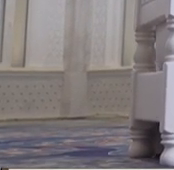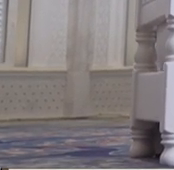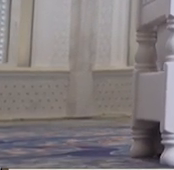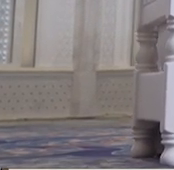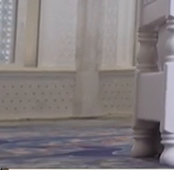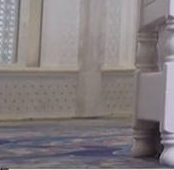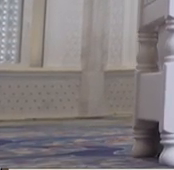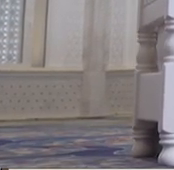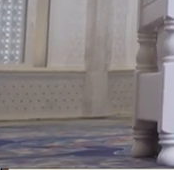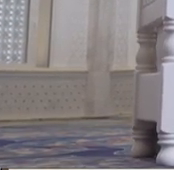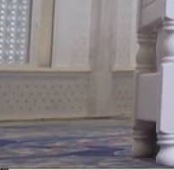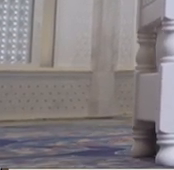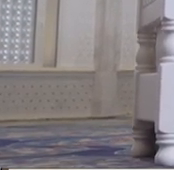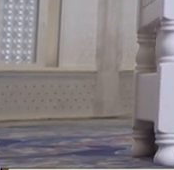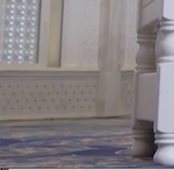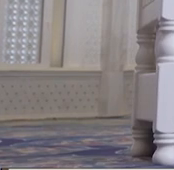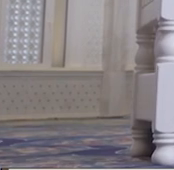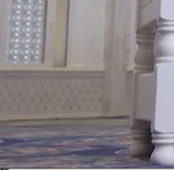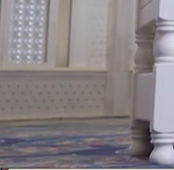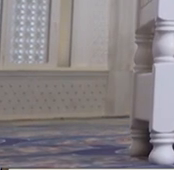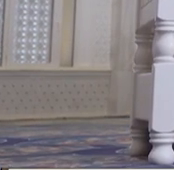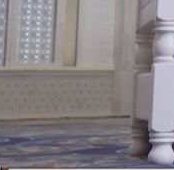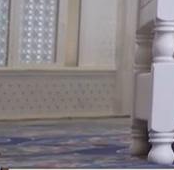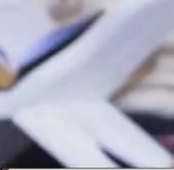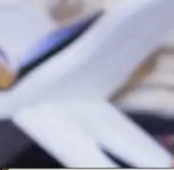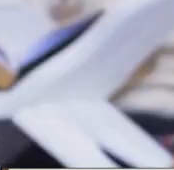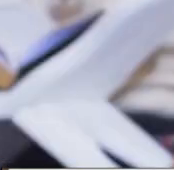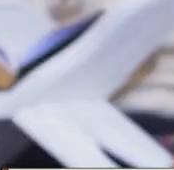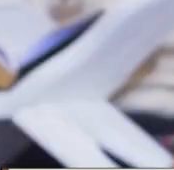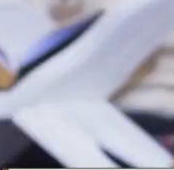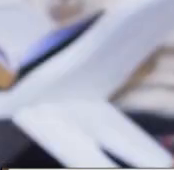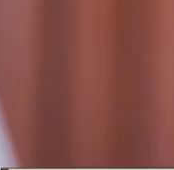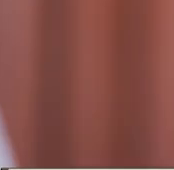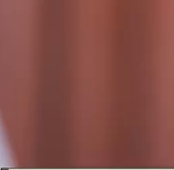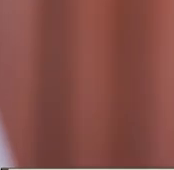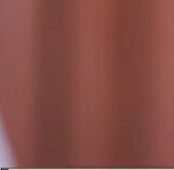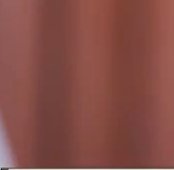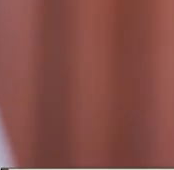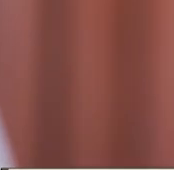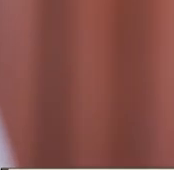الكريم بطريقه يسيره مبسطه على